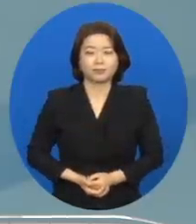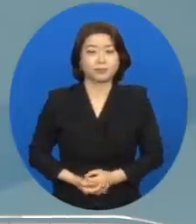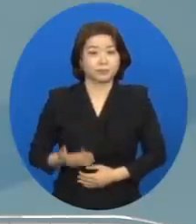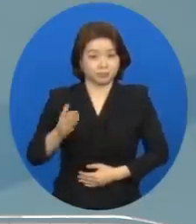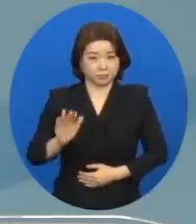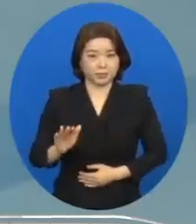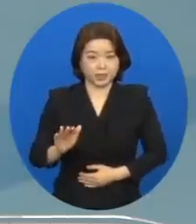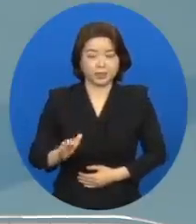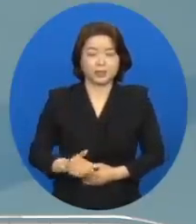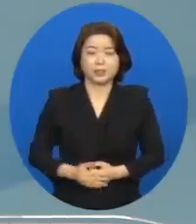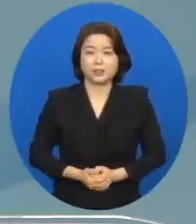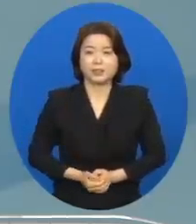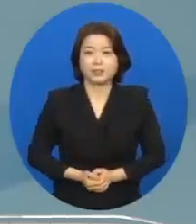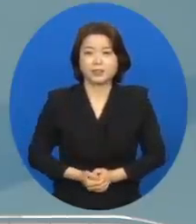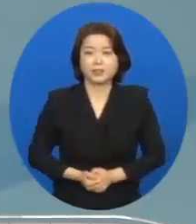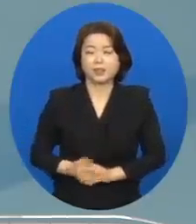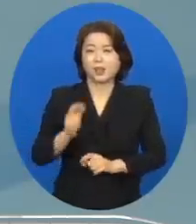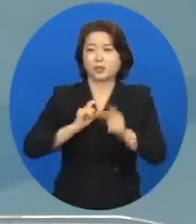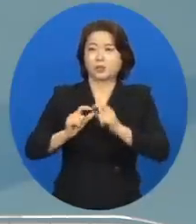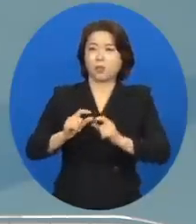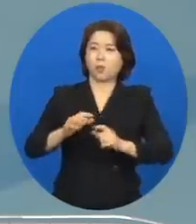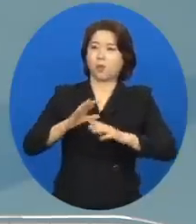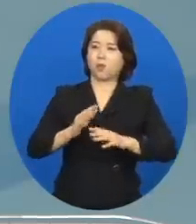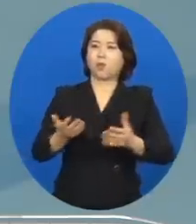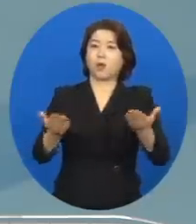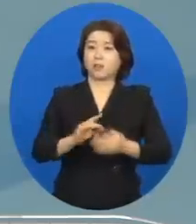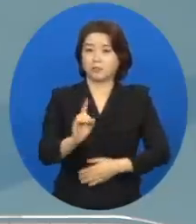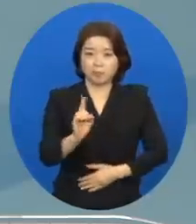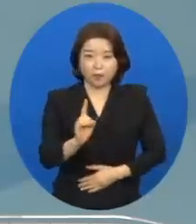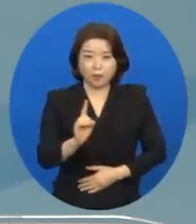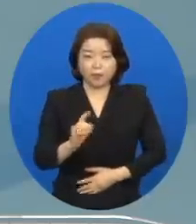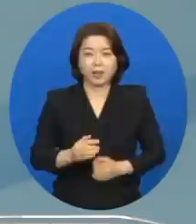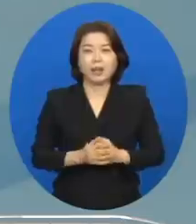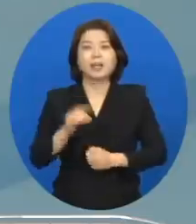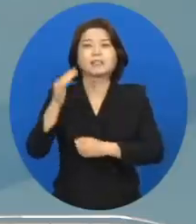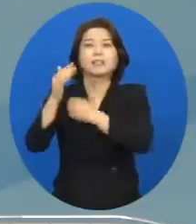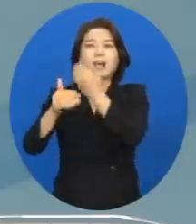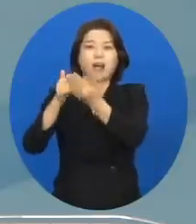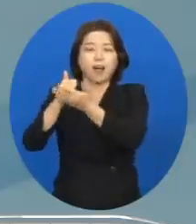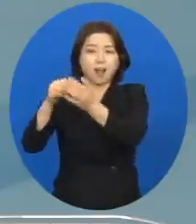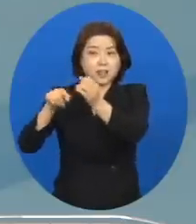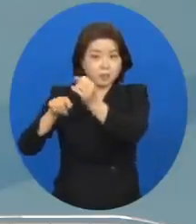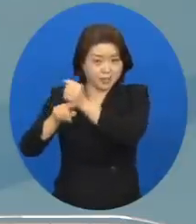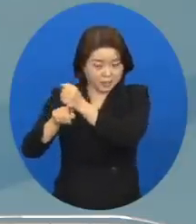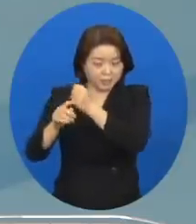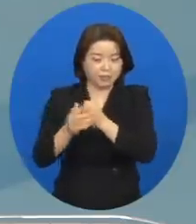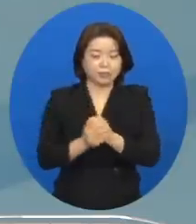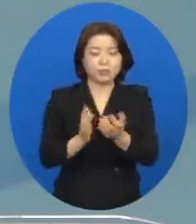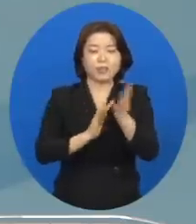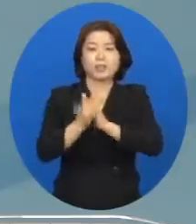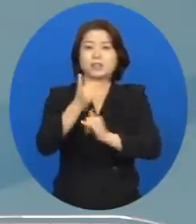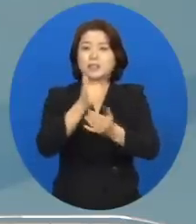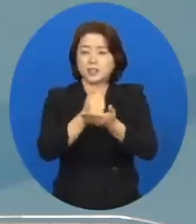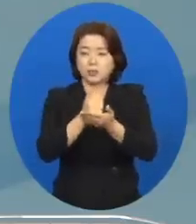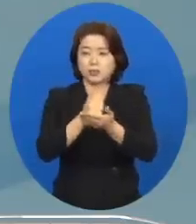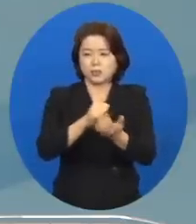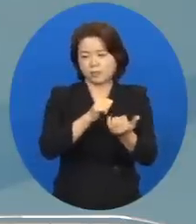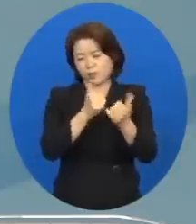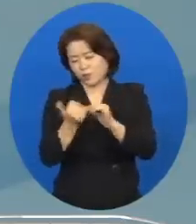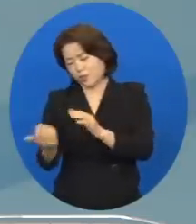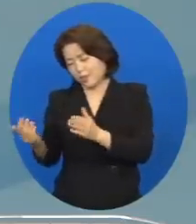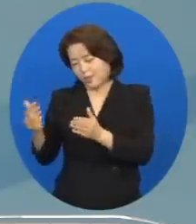그런데 더 놀라운 것은 그 하나님의 뜻에 예수님께서